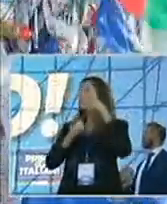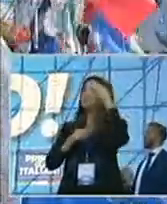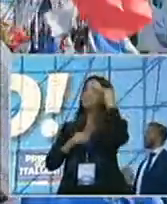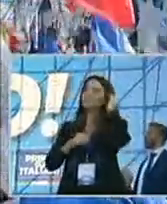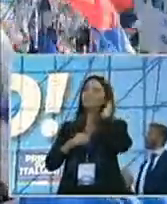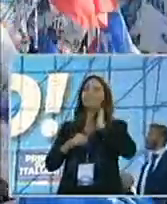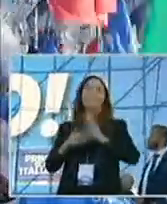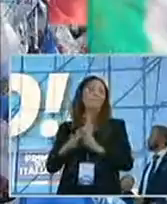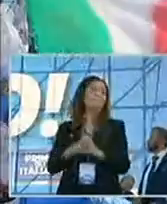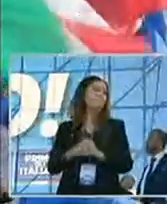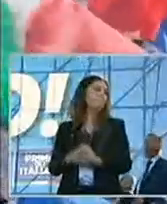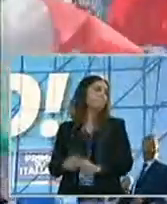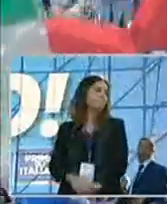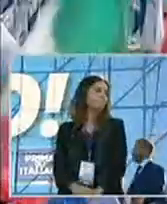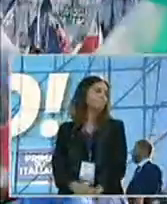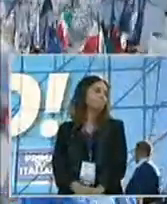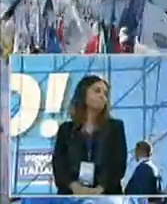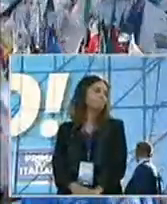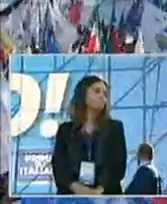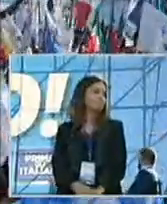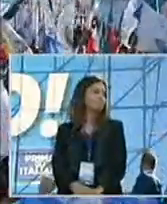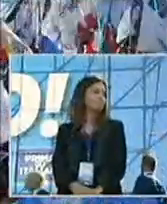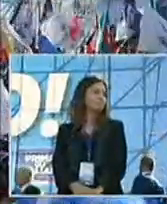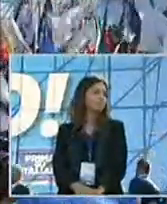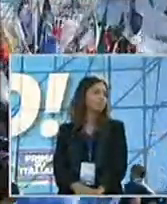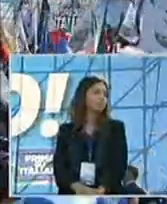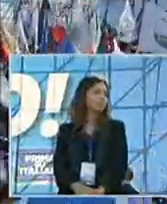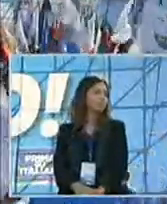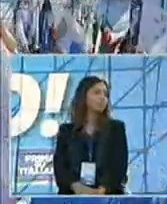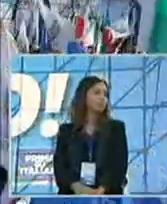è l'altro elemento politico ovviamente forte di oggi, come dicevate.